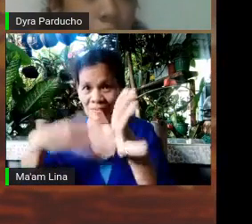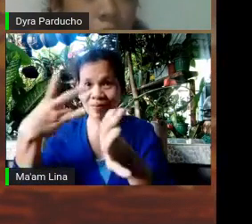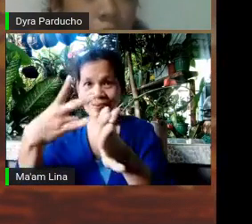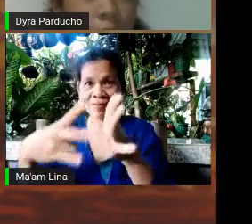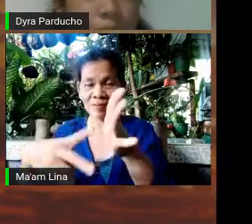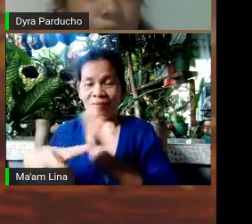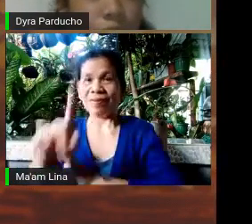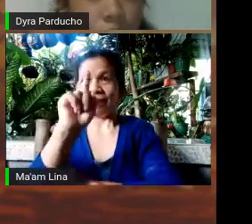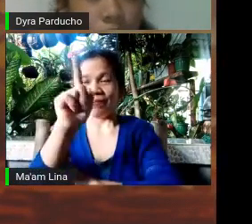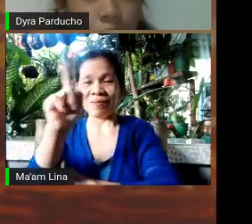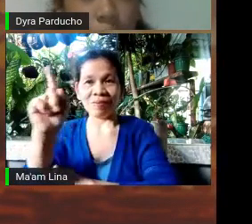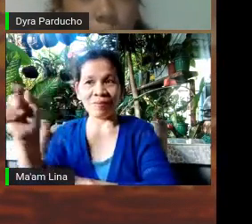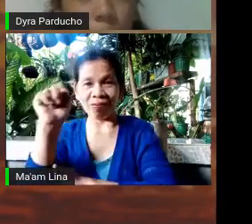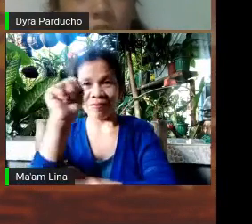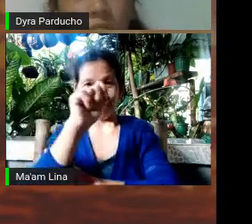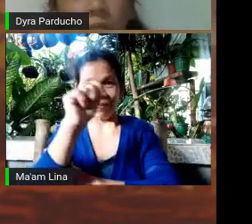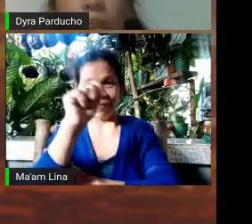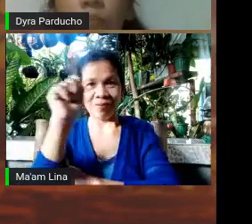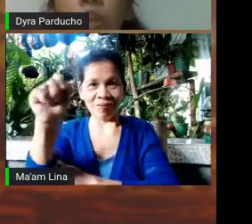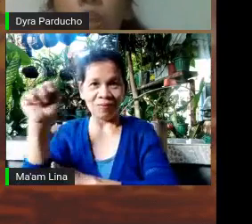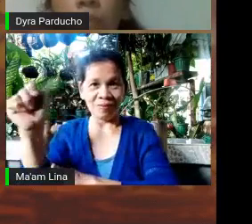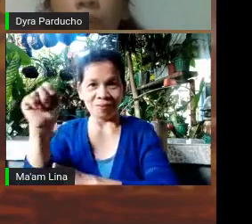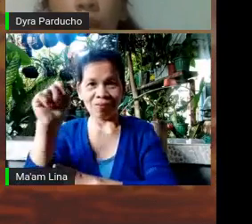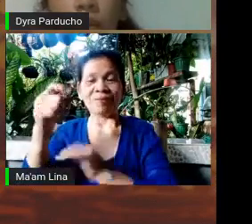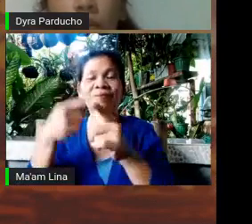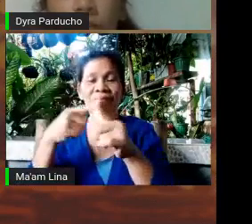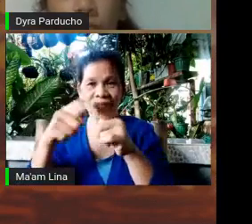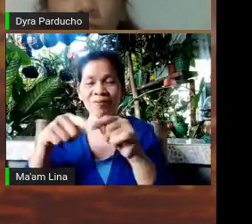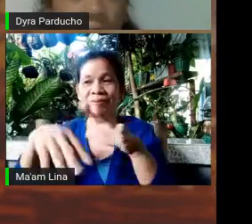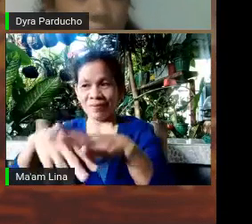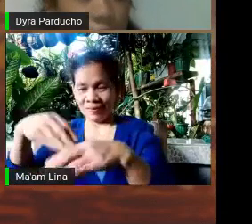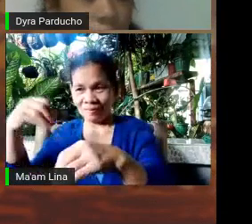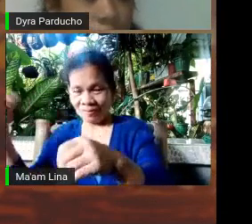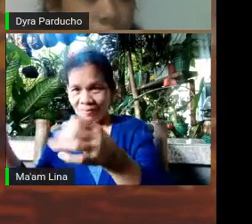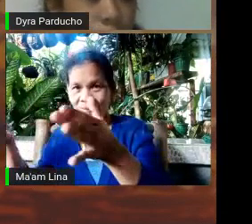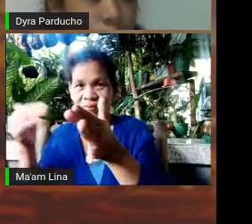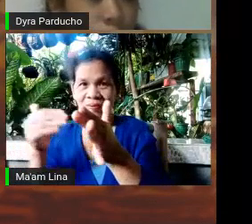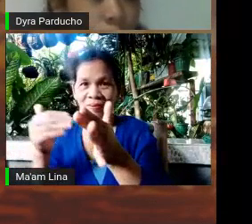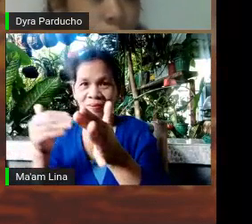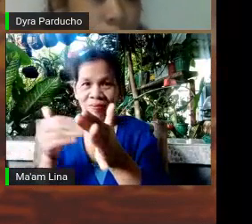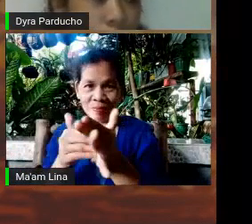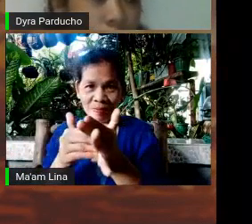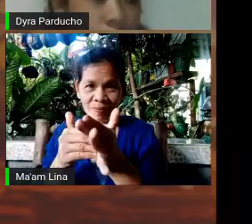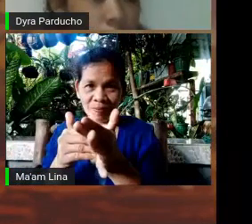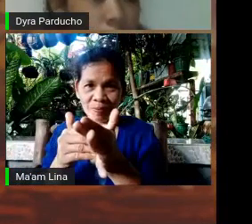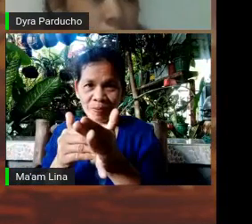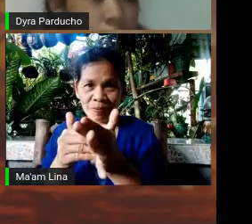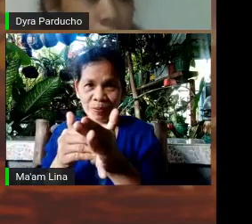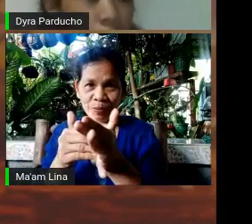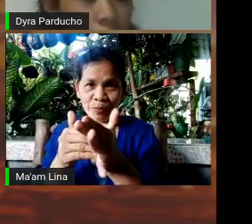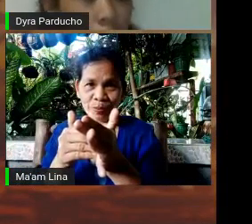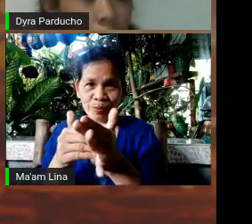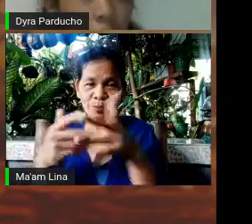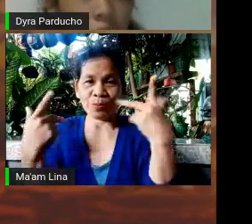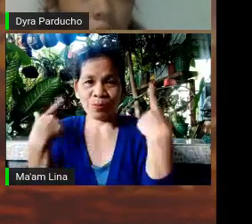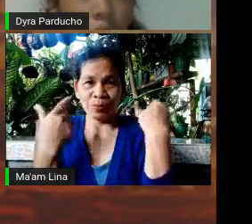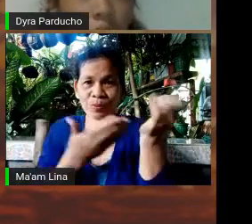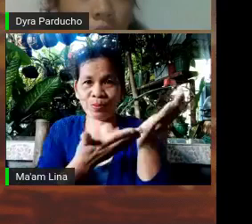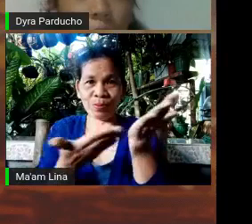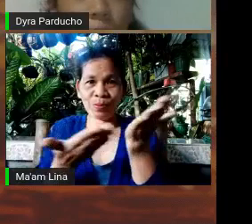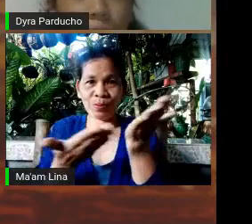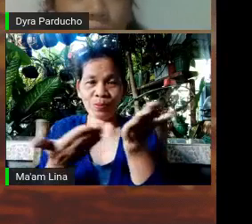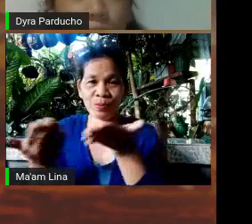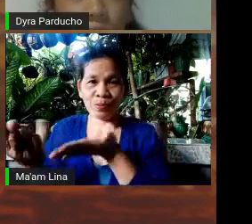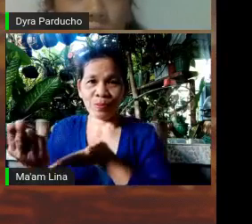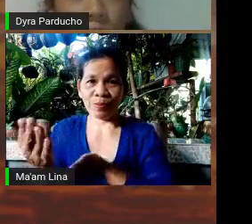then, siya po ay lalabas po muli. meron po silang dadalhin na dalawang